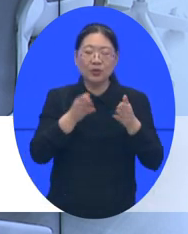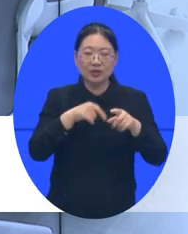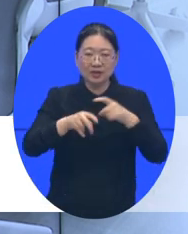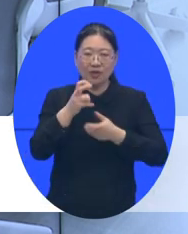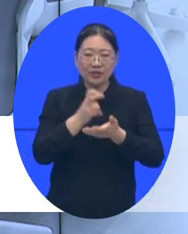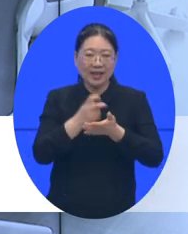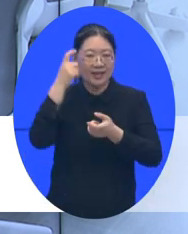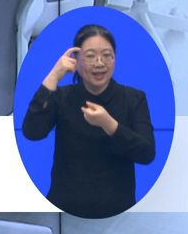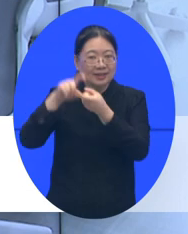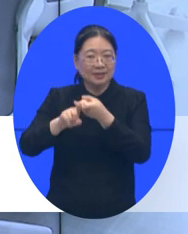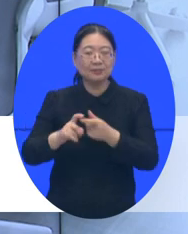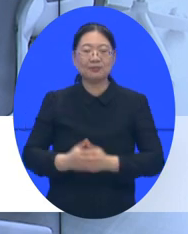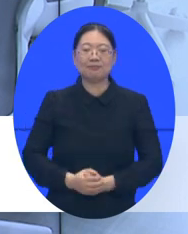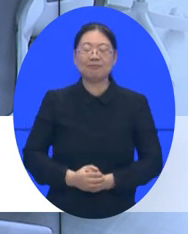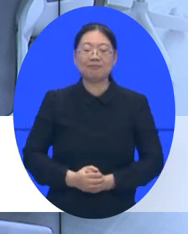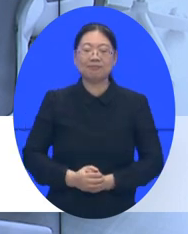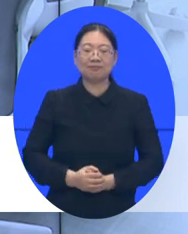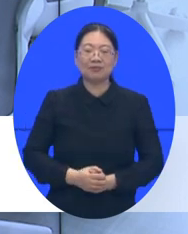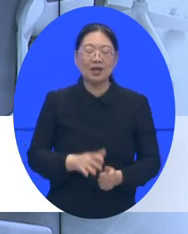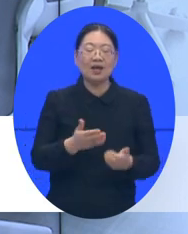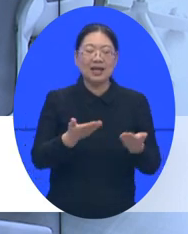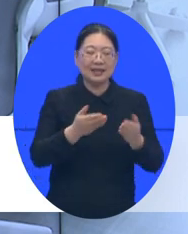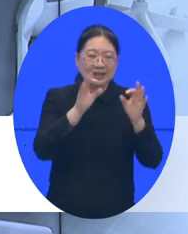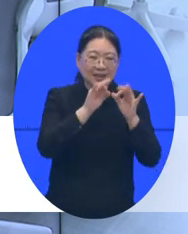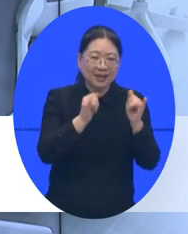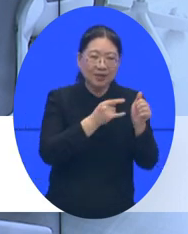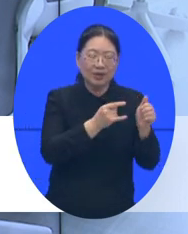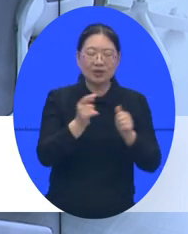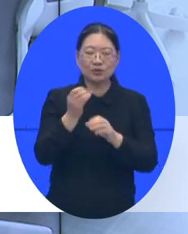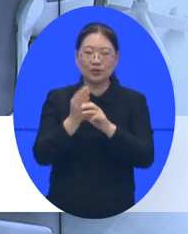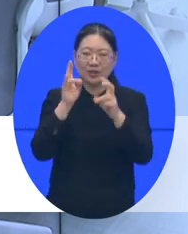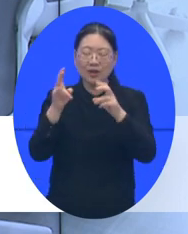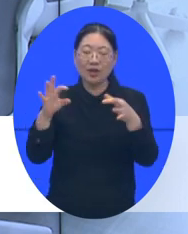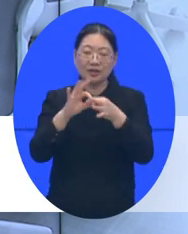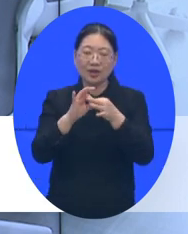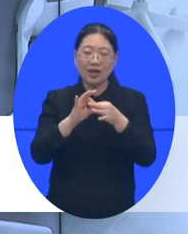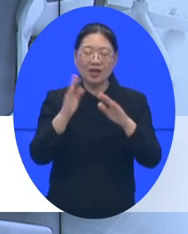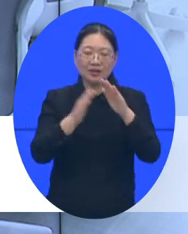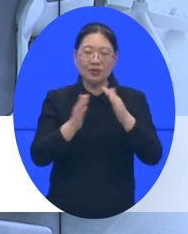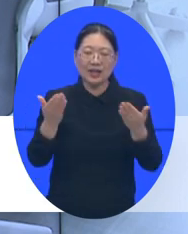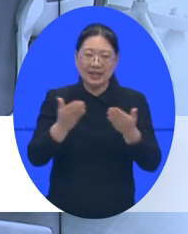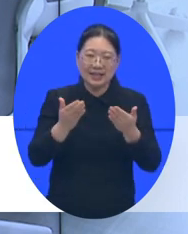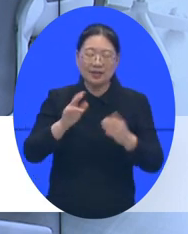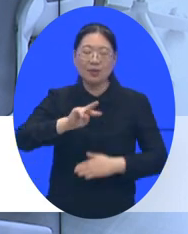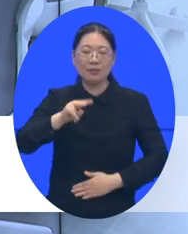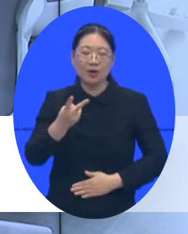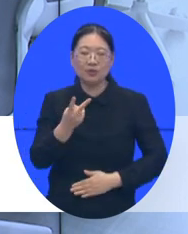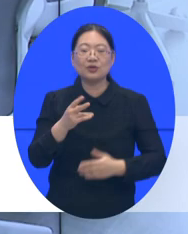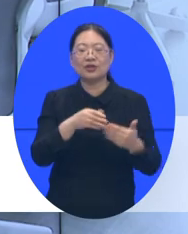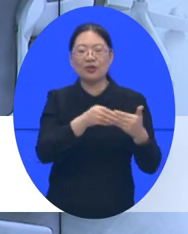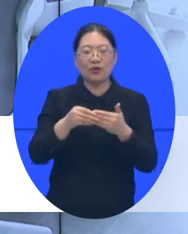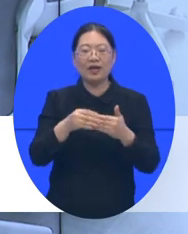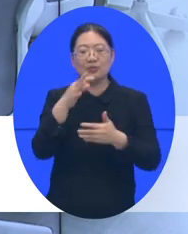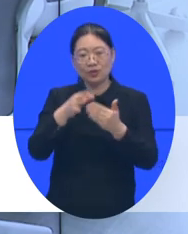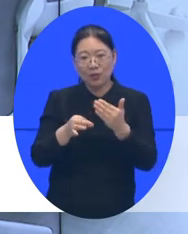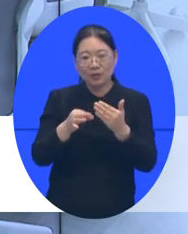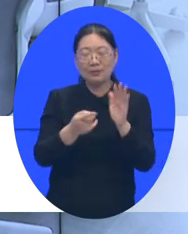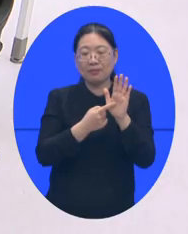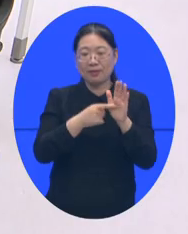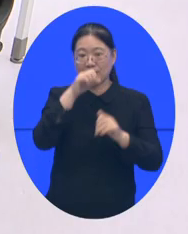정책이 눈길을 끌고 있습니다. 구직 청년을 중소기업에 연결해 정규직 전환까지 지원하는 사업에 반응이 좋습니다.